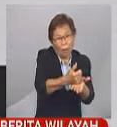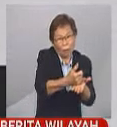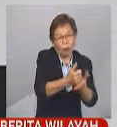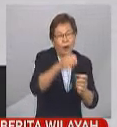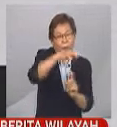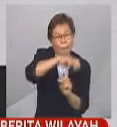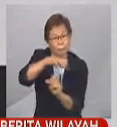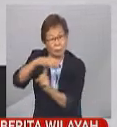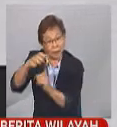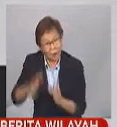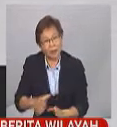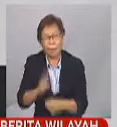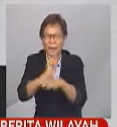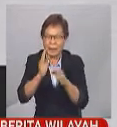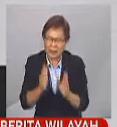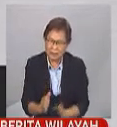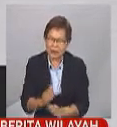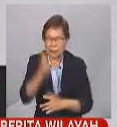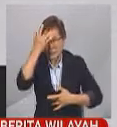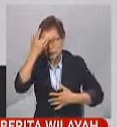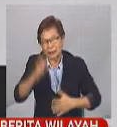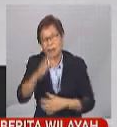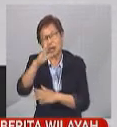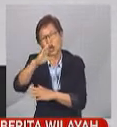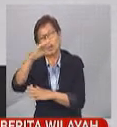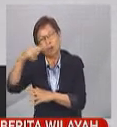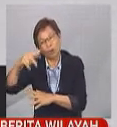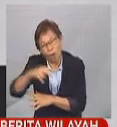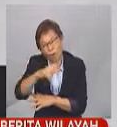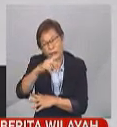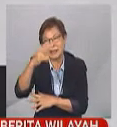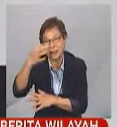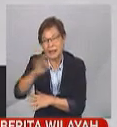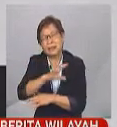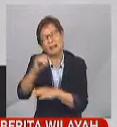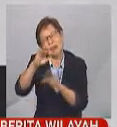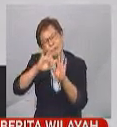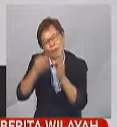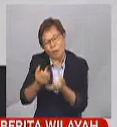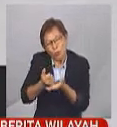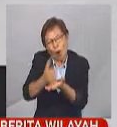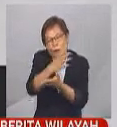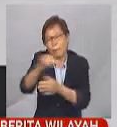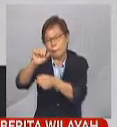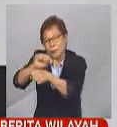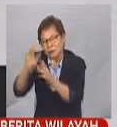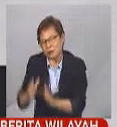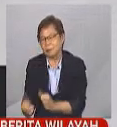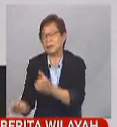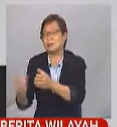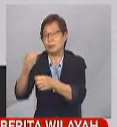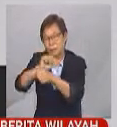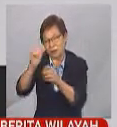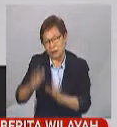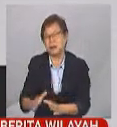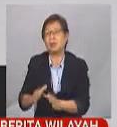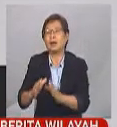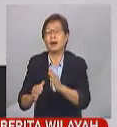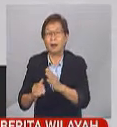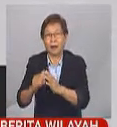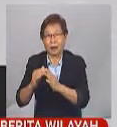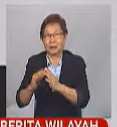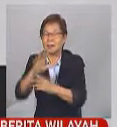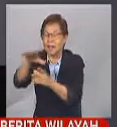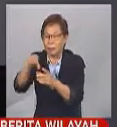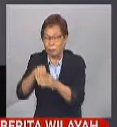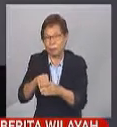dan penyakit kecil pesakit combined in dan ahli keluarga mereka serta petugas yang terlibat dalam menangani krisis itu